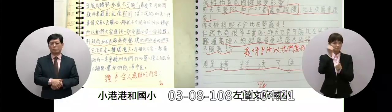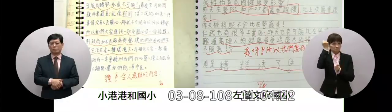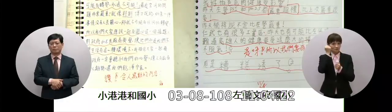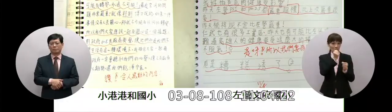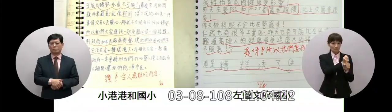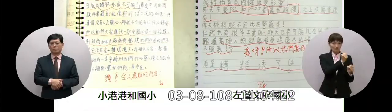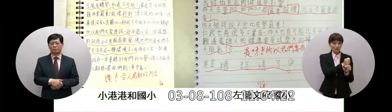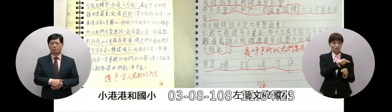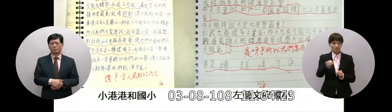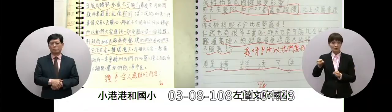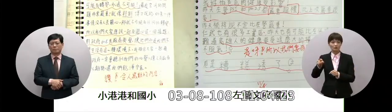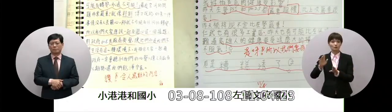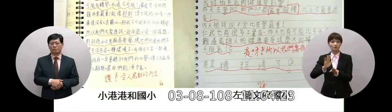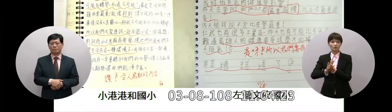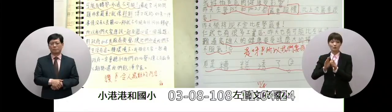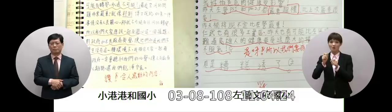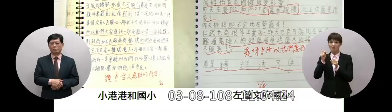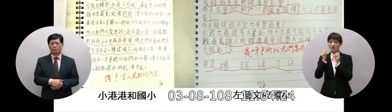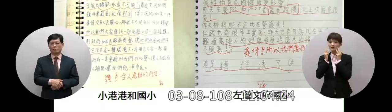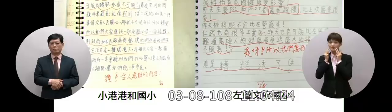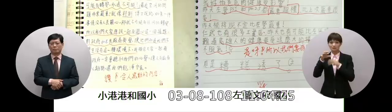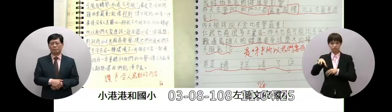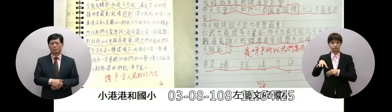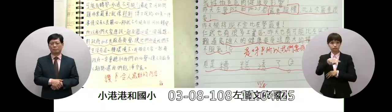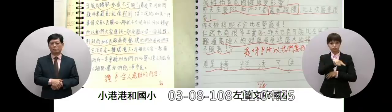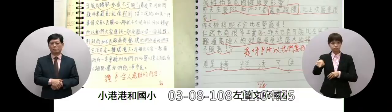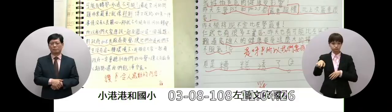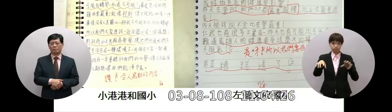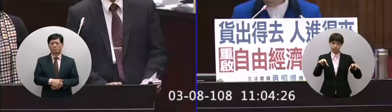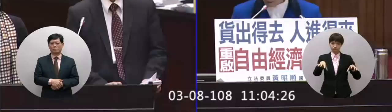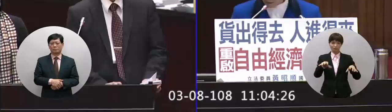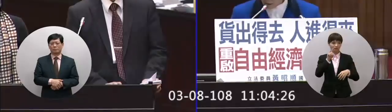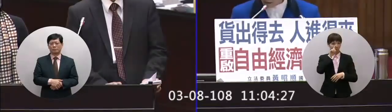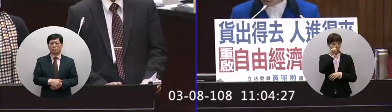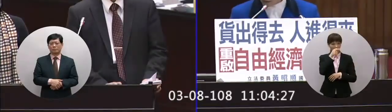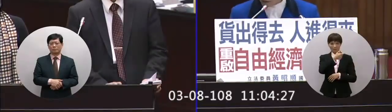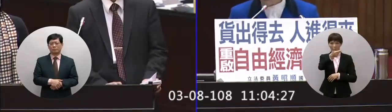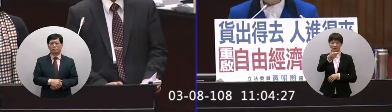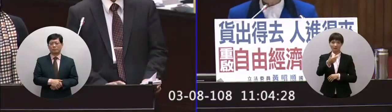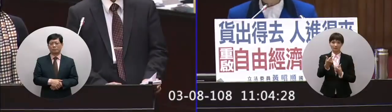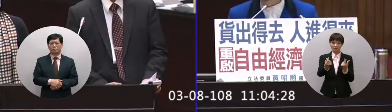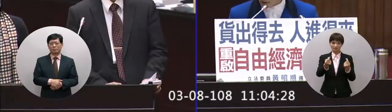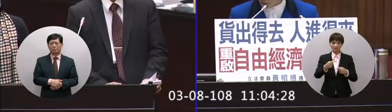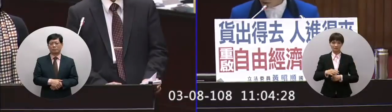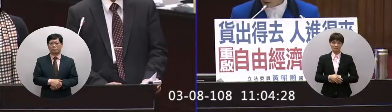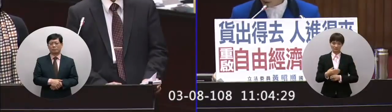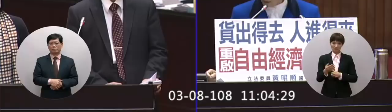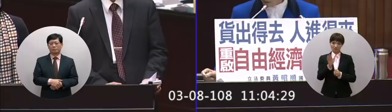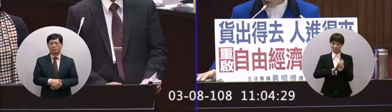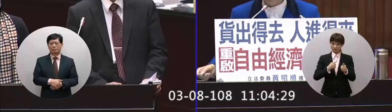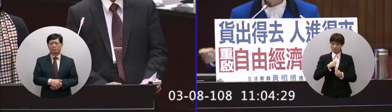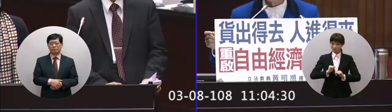气污染实在是很令对我们整个的健康有疑虑。然后老师给他的批评是